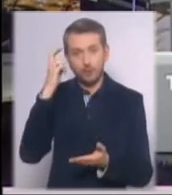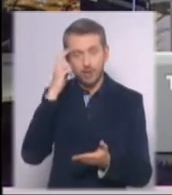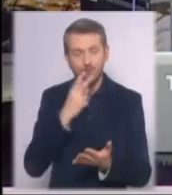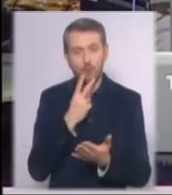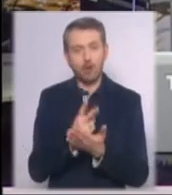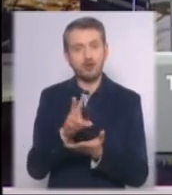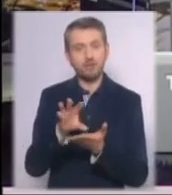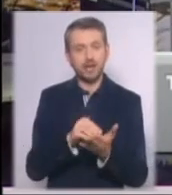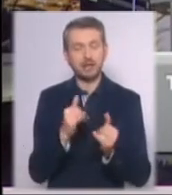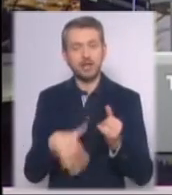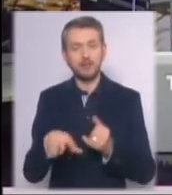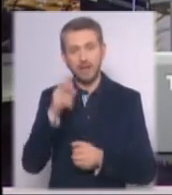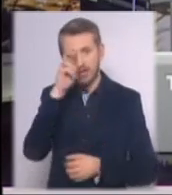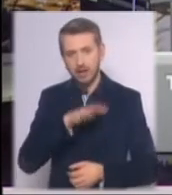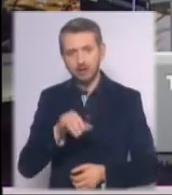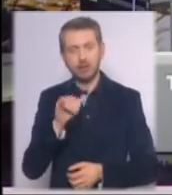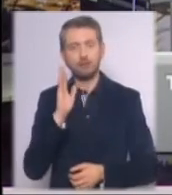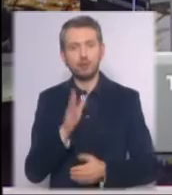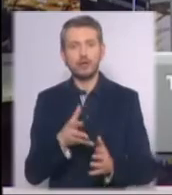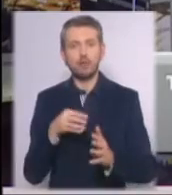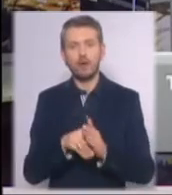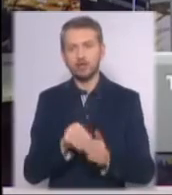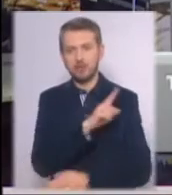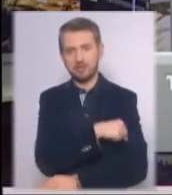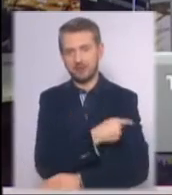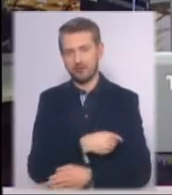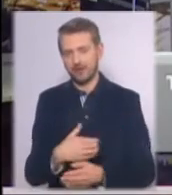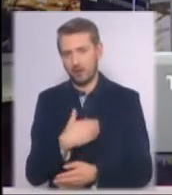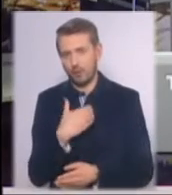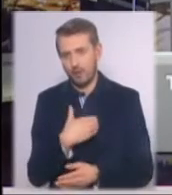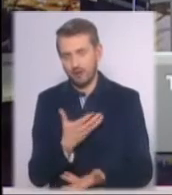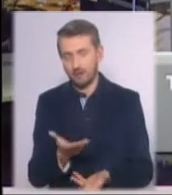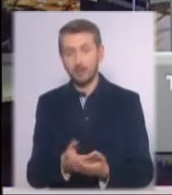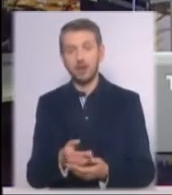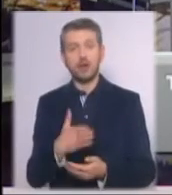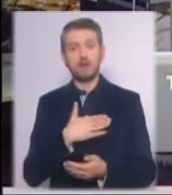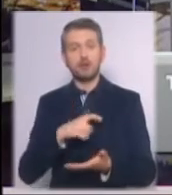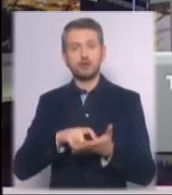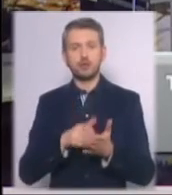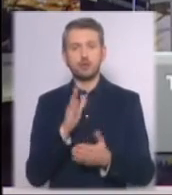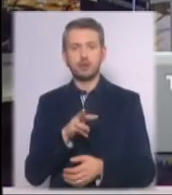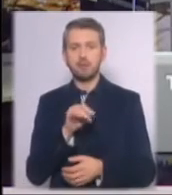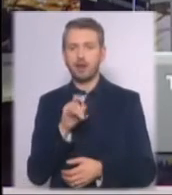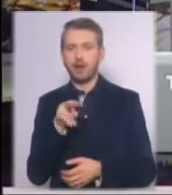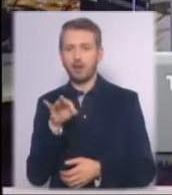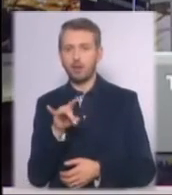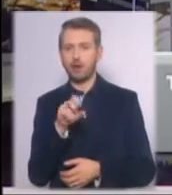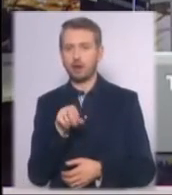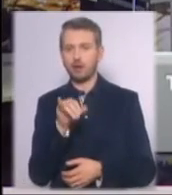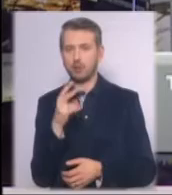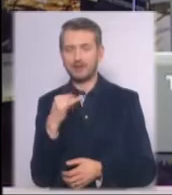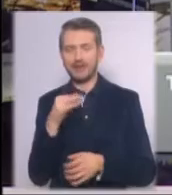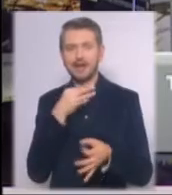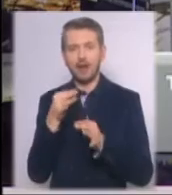покаже приклад для всієї країни і буде запроваджено медичне страхування. Чи можливо це? Власне, у нашій студії буде Михайло Радуцький, радник Київського міського